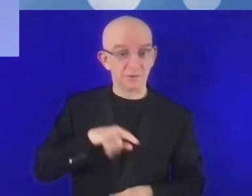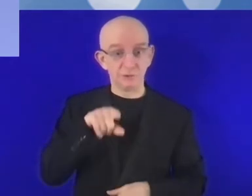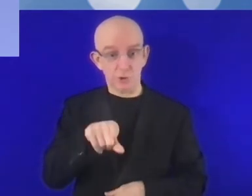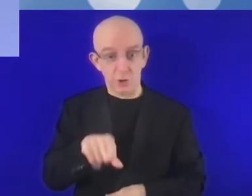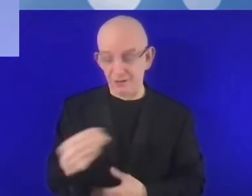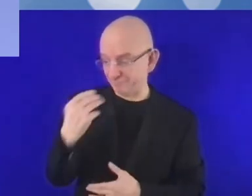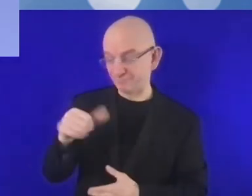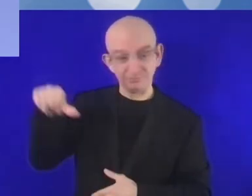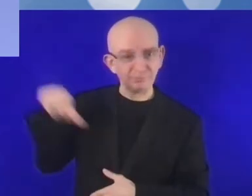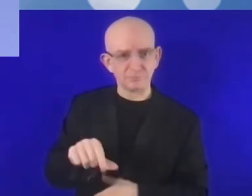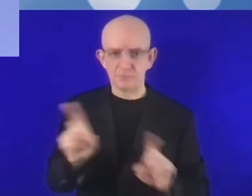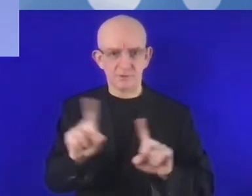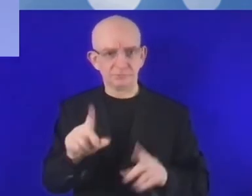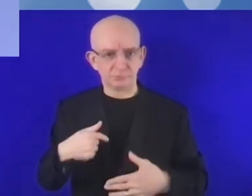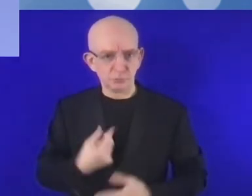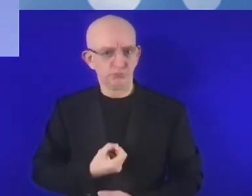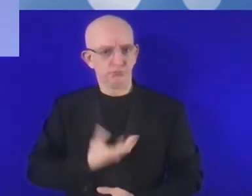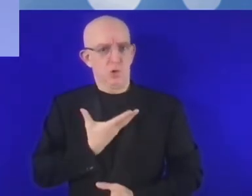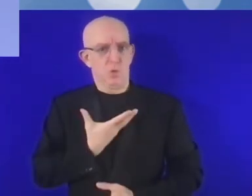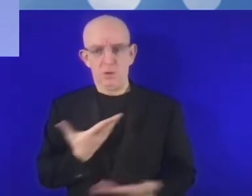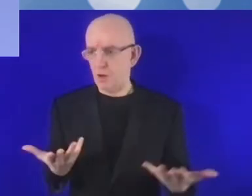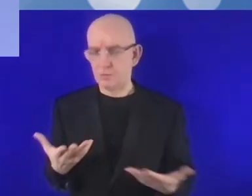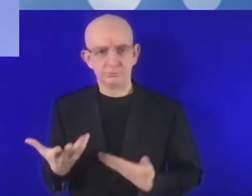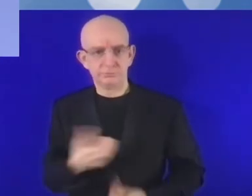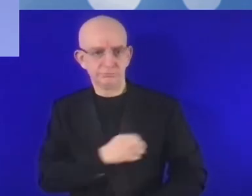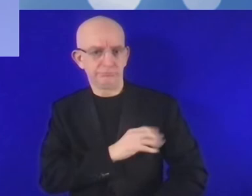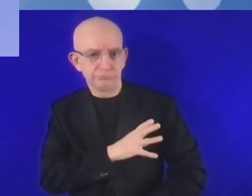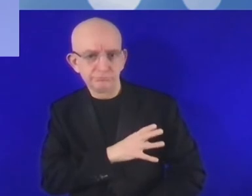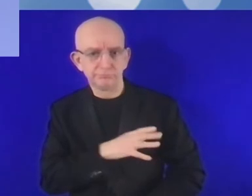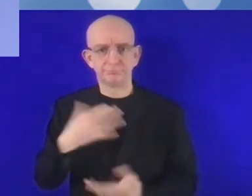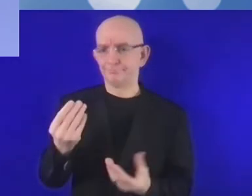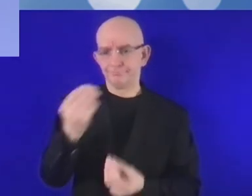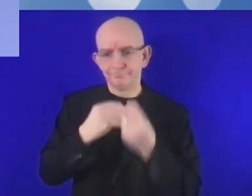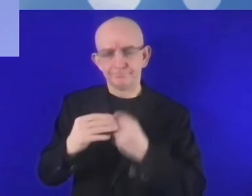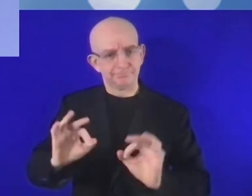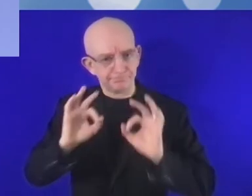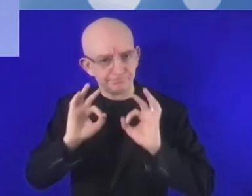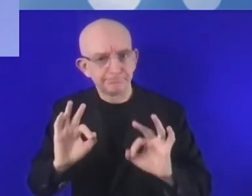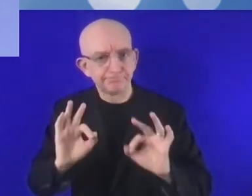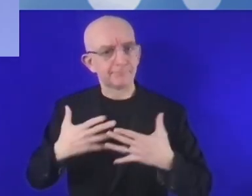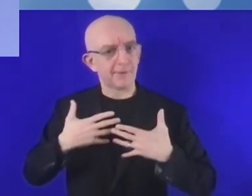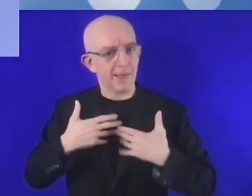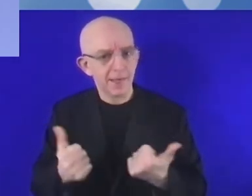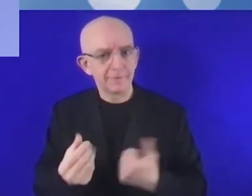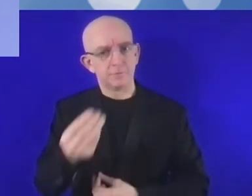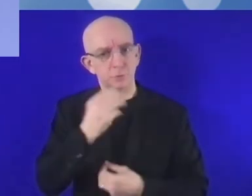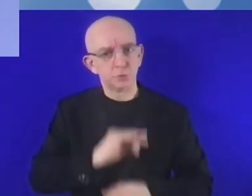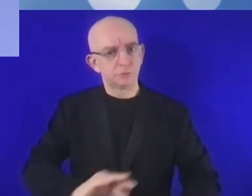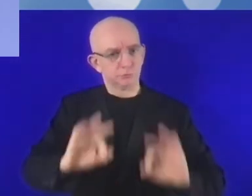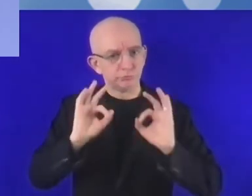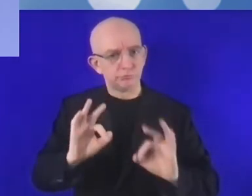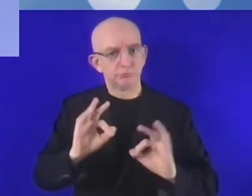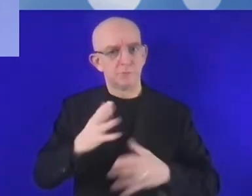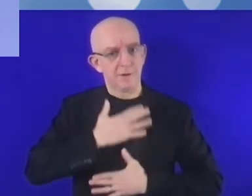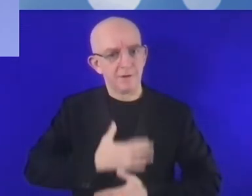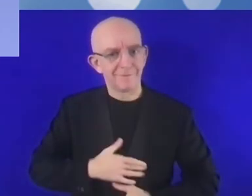الجانك فود إلا إذا كنا صغار السن ربما. فما هي الجودة في الموسيقى؟ وهذا السؤال جدا